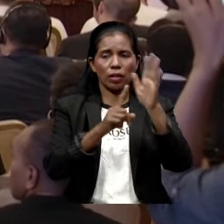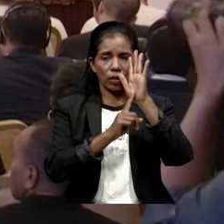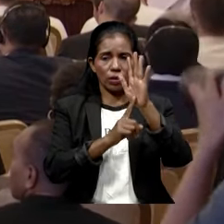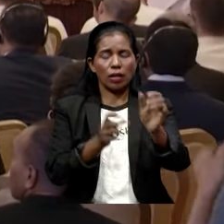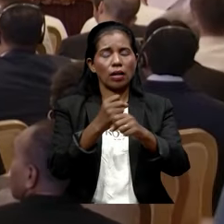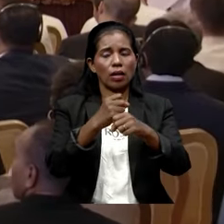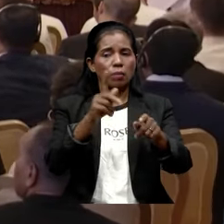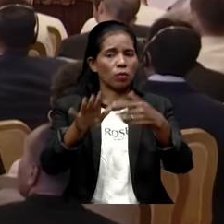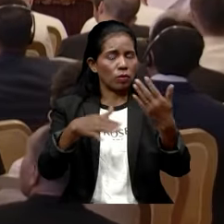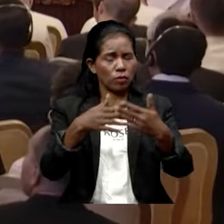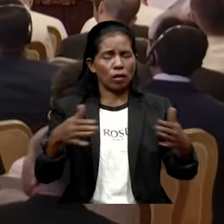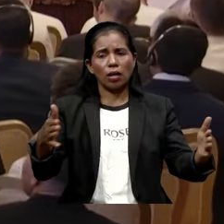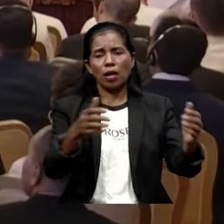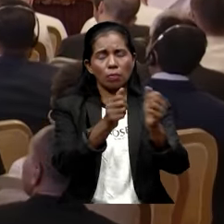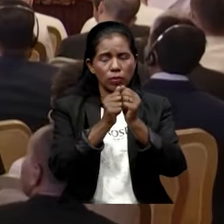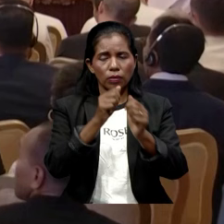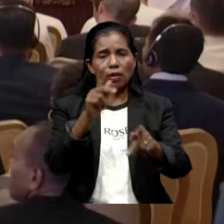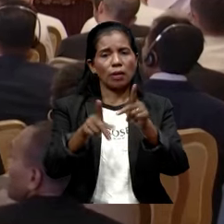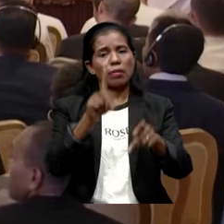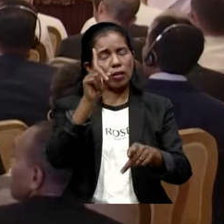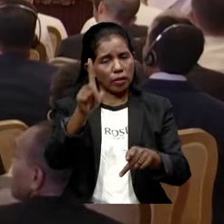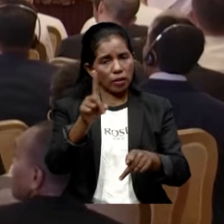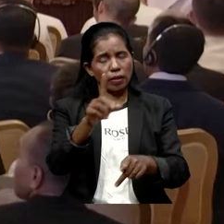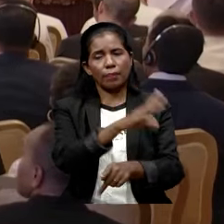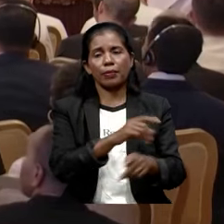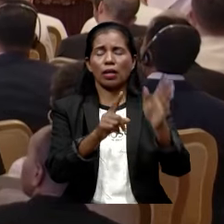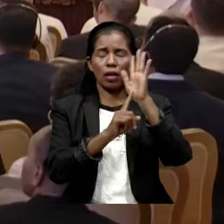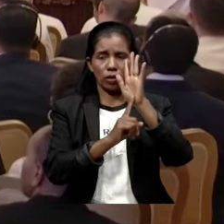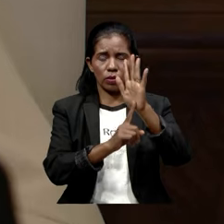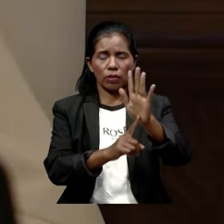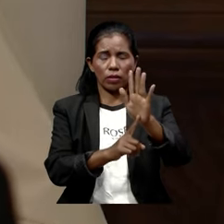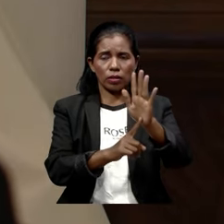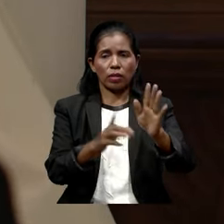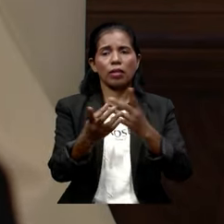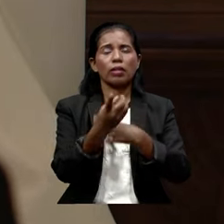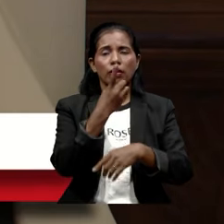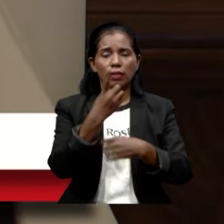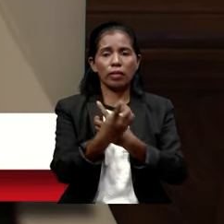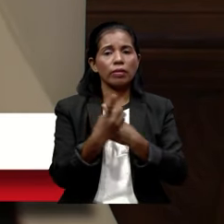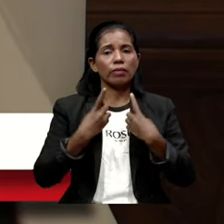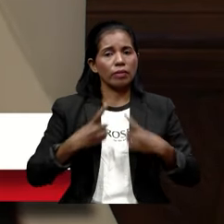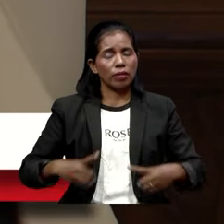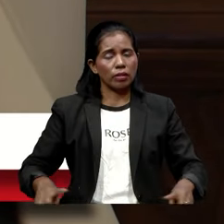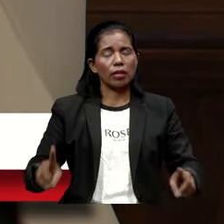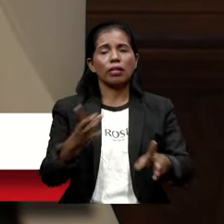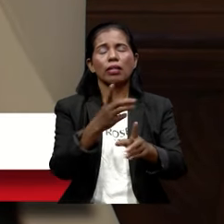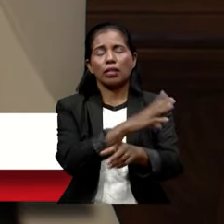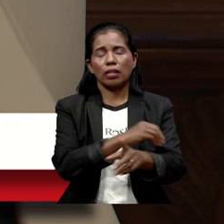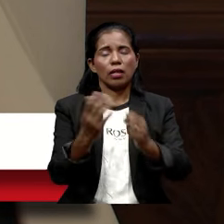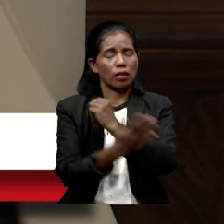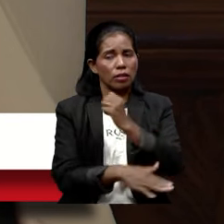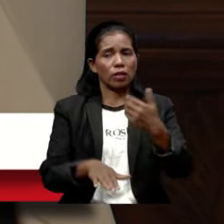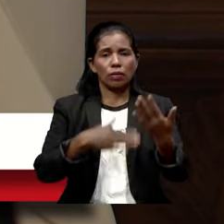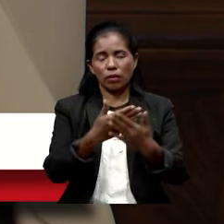halo ema hotu hamutuk sai povu ida lema ida ne hatu du katak diversidade iha nasaun arkipelago ida ne mak